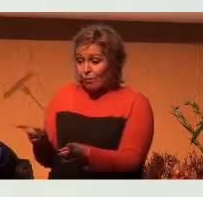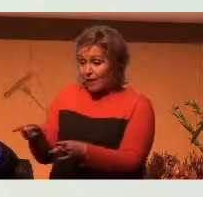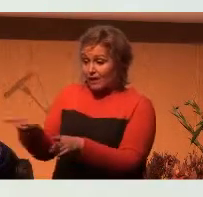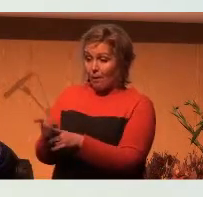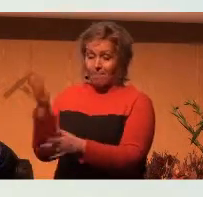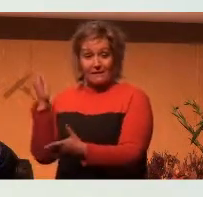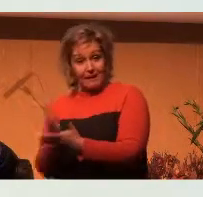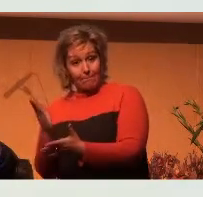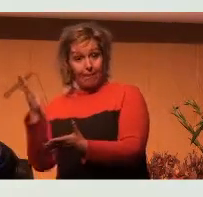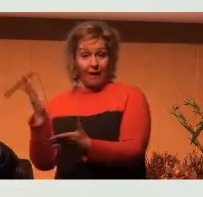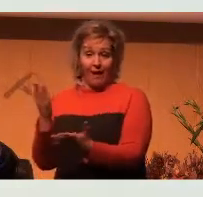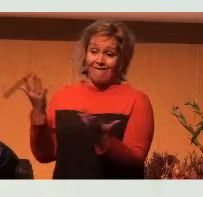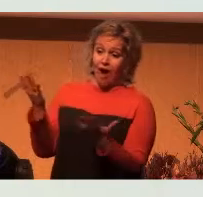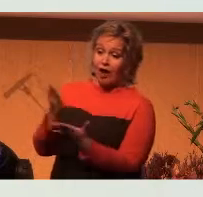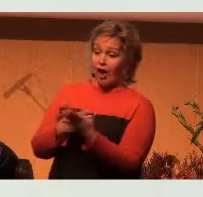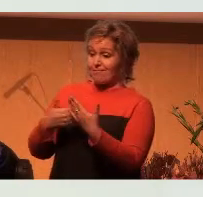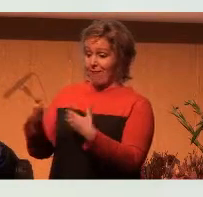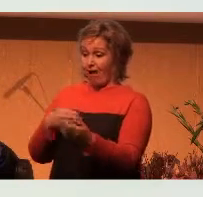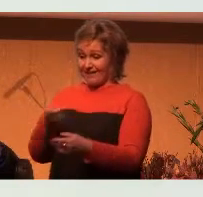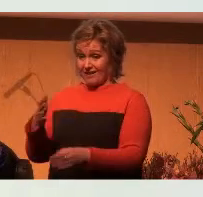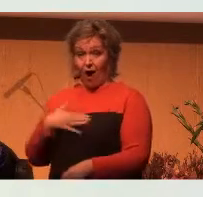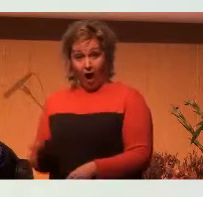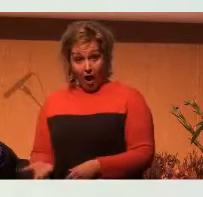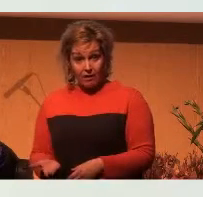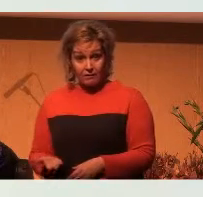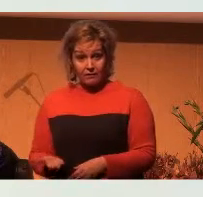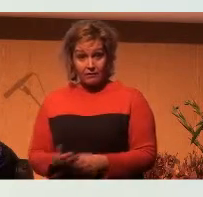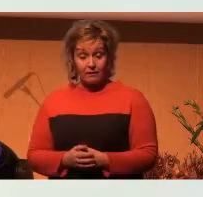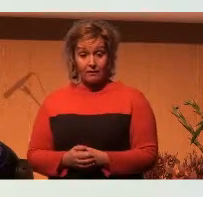skal bestemme hva slags behandling de skal få?